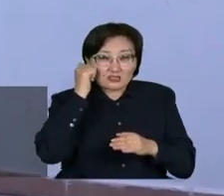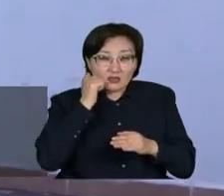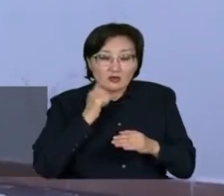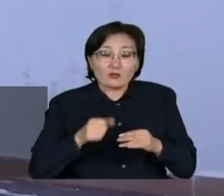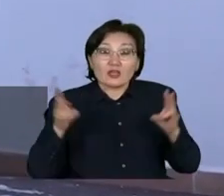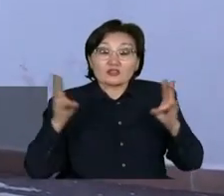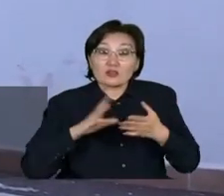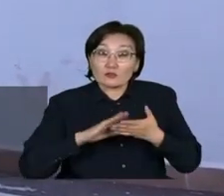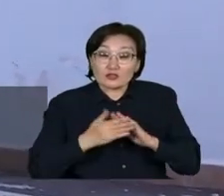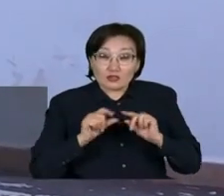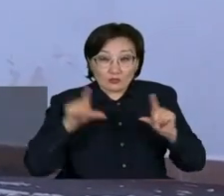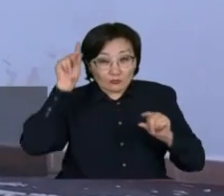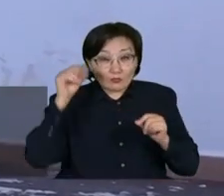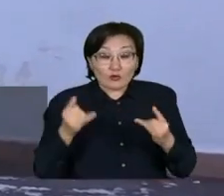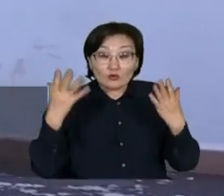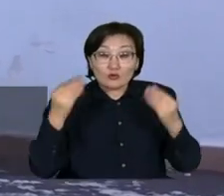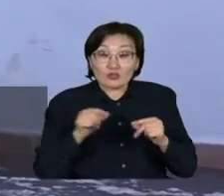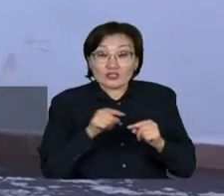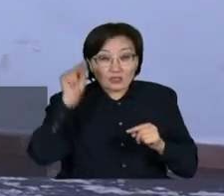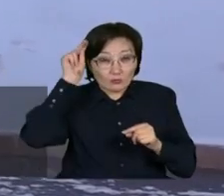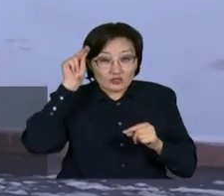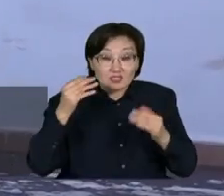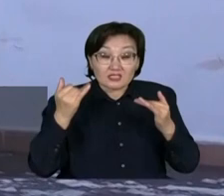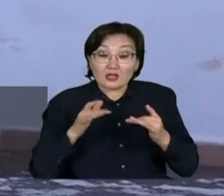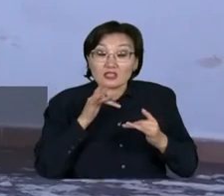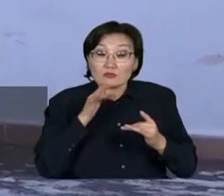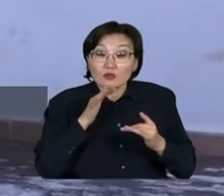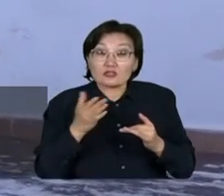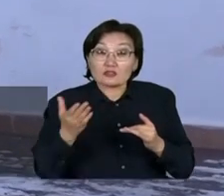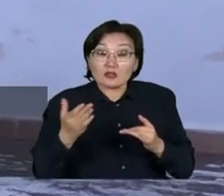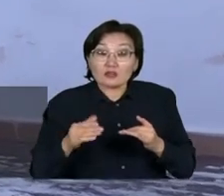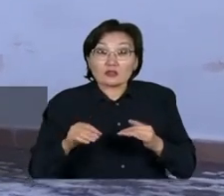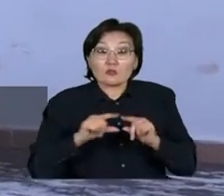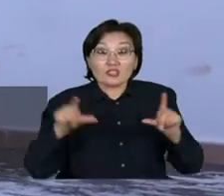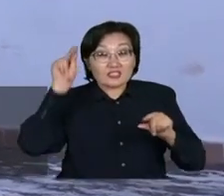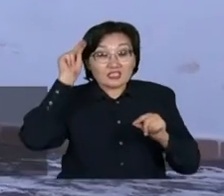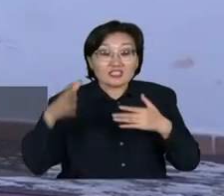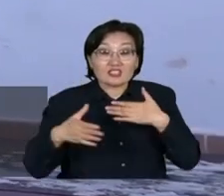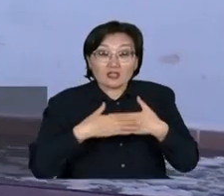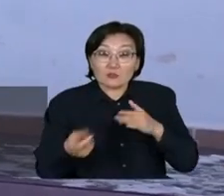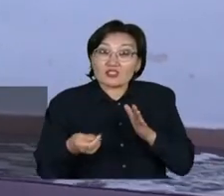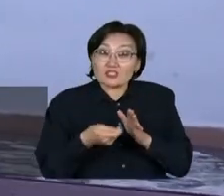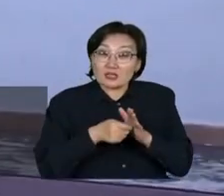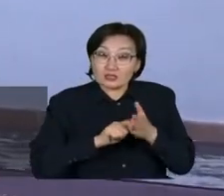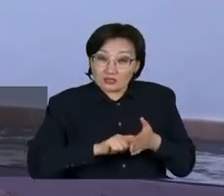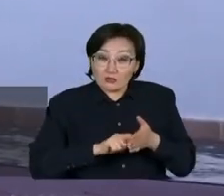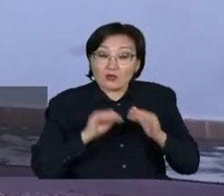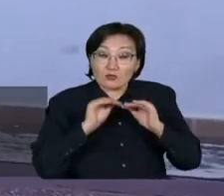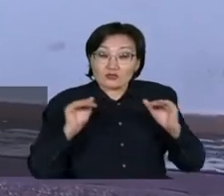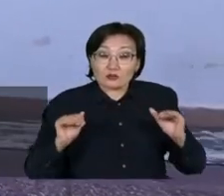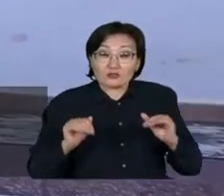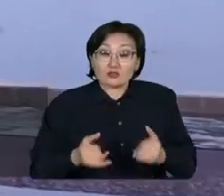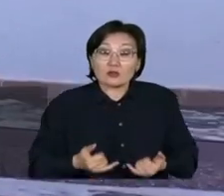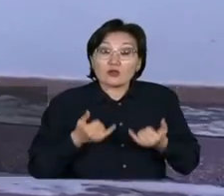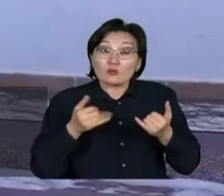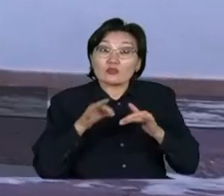тұрған мекемеде балалар бүгінге дейін оқып келген, ал қазіргі таңда оқу ордасының есігіне құлып салынған, шәкірттерді құрметпен